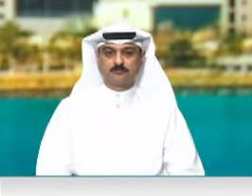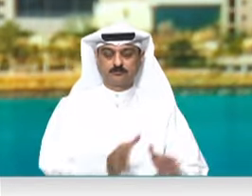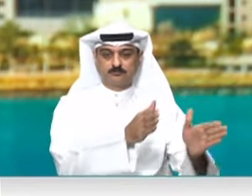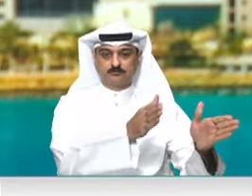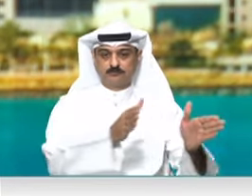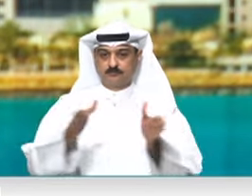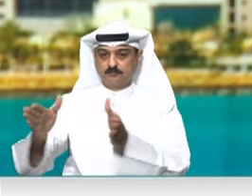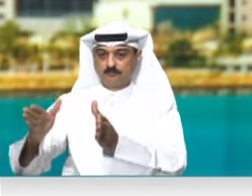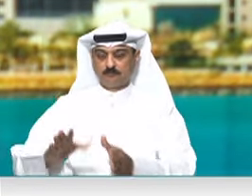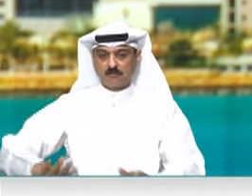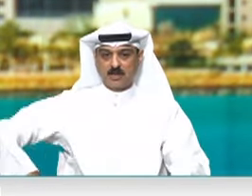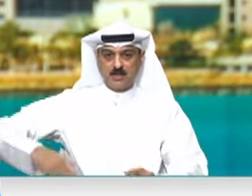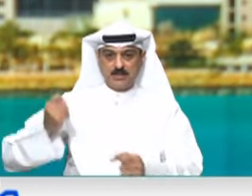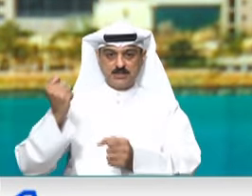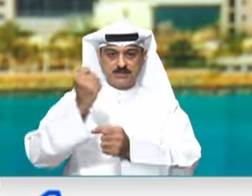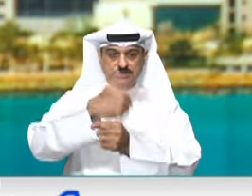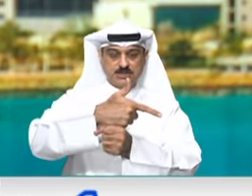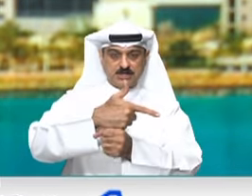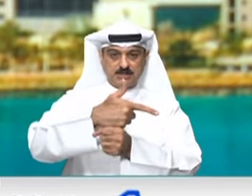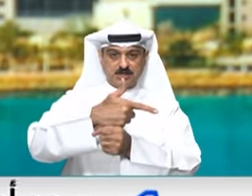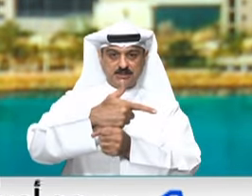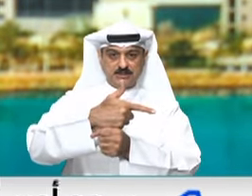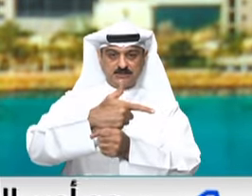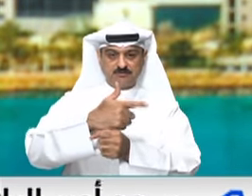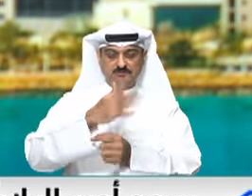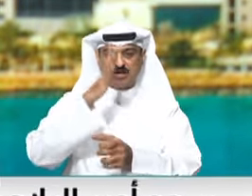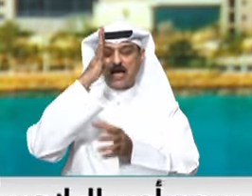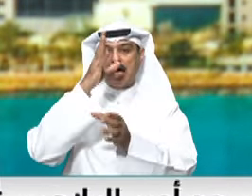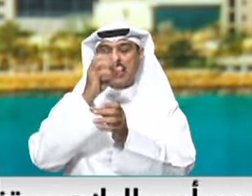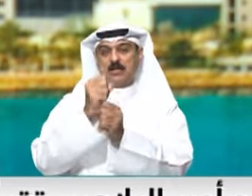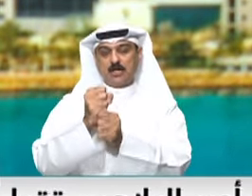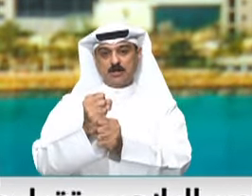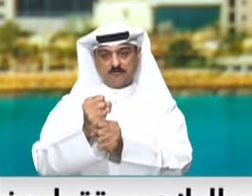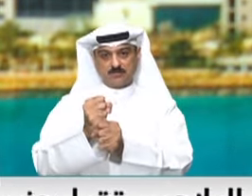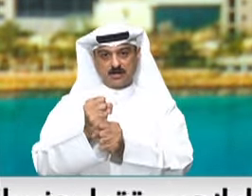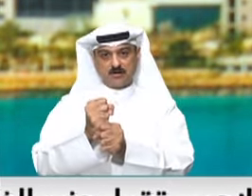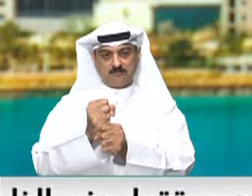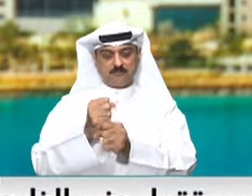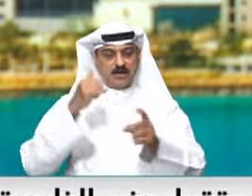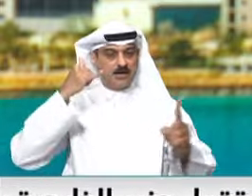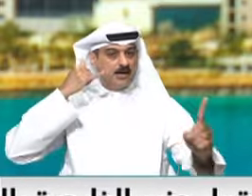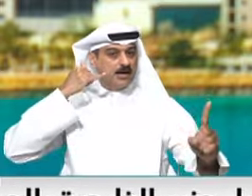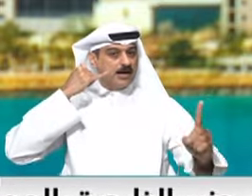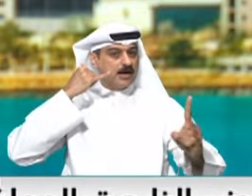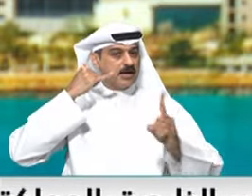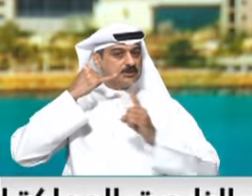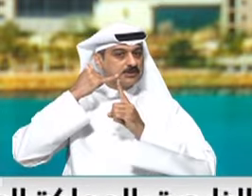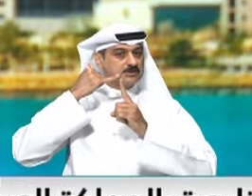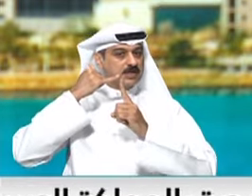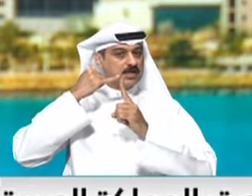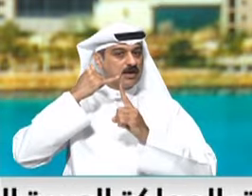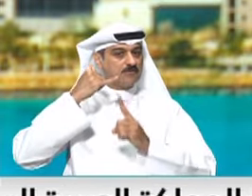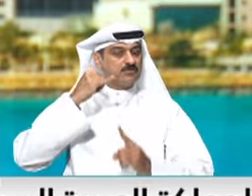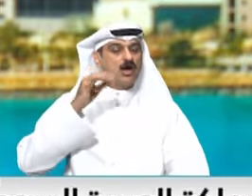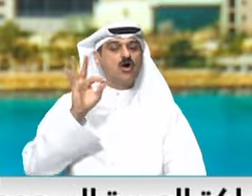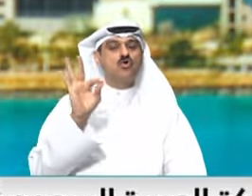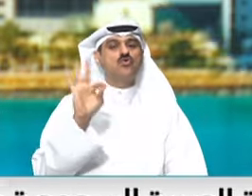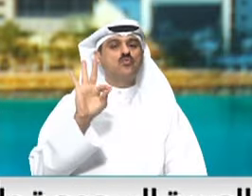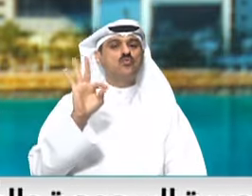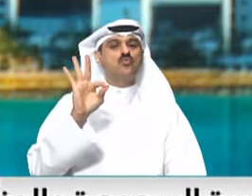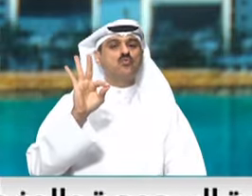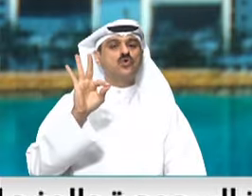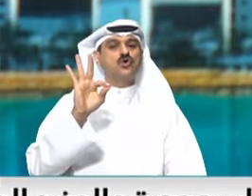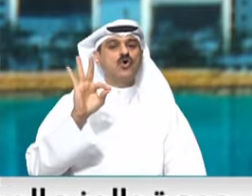تلقى سمو ول العهد الشيخ صباح خالد الحمد المبارك الصباح حفظه الله اتصالا هاتفيا من اخيه صاحب السمو الامير